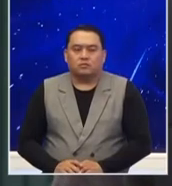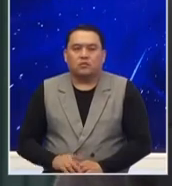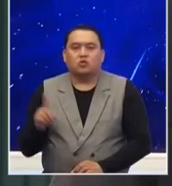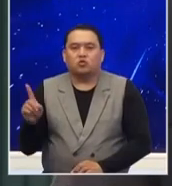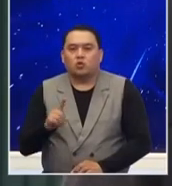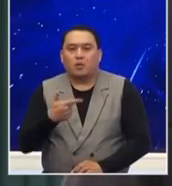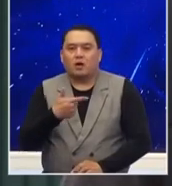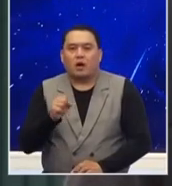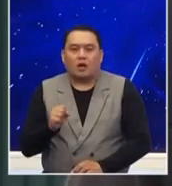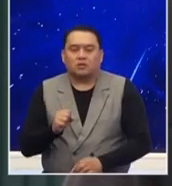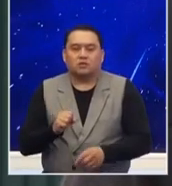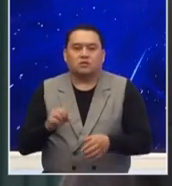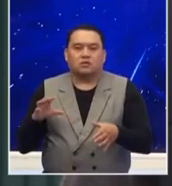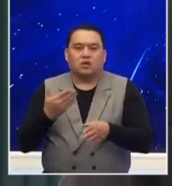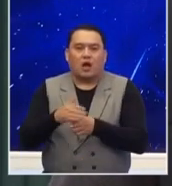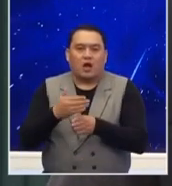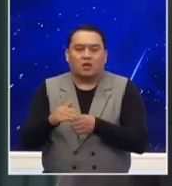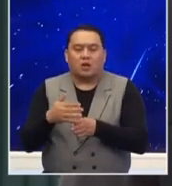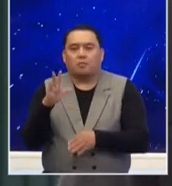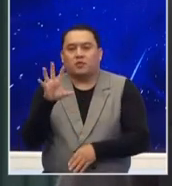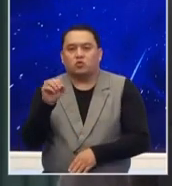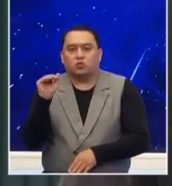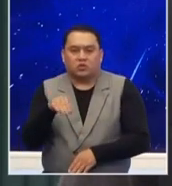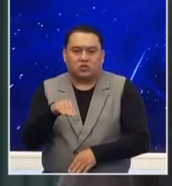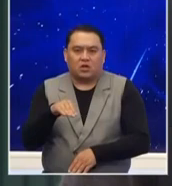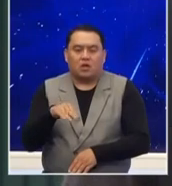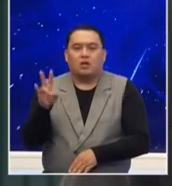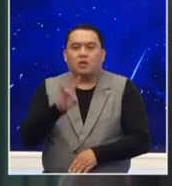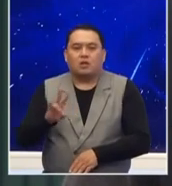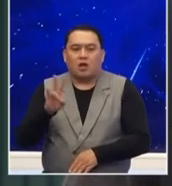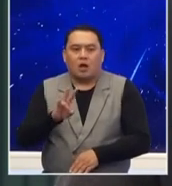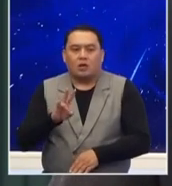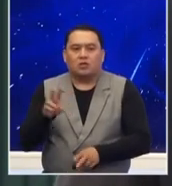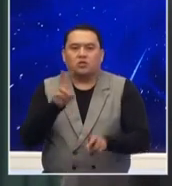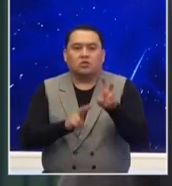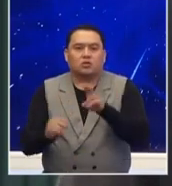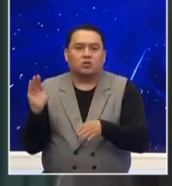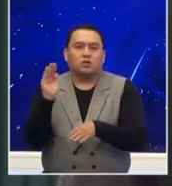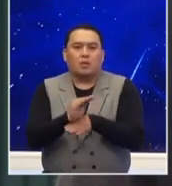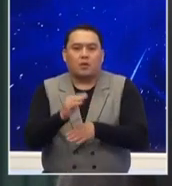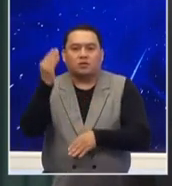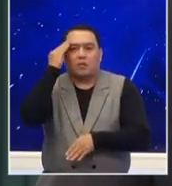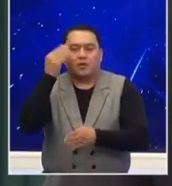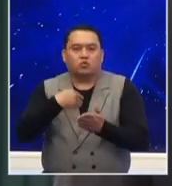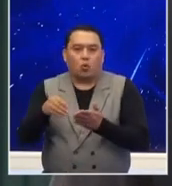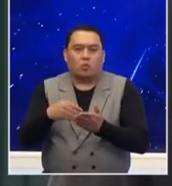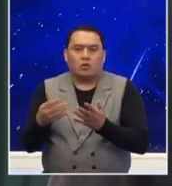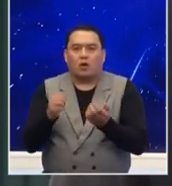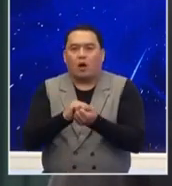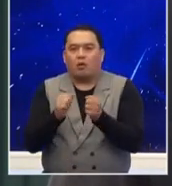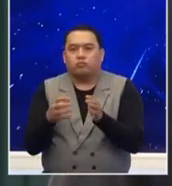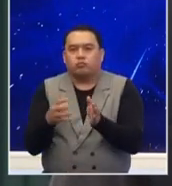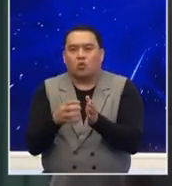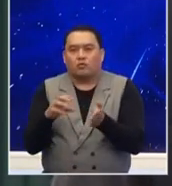Чтобы газифицировать дом, я взял кредит в 500 000 тенге. Уже середина ноября. Пришлось искать дополнительные средства для закупа угля, чтобы дом